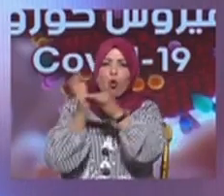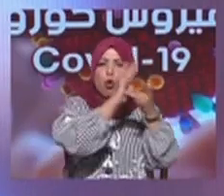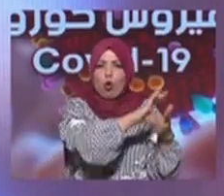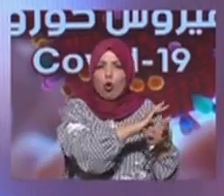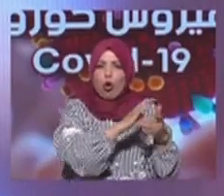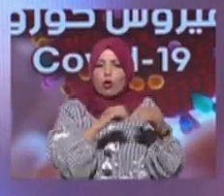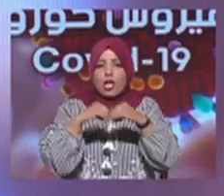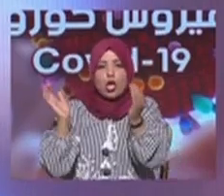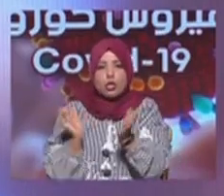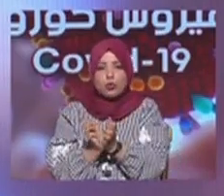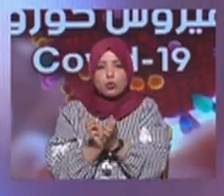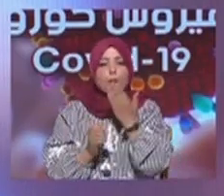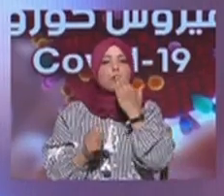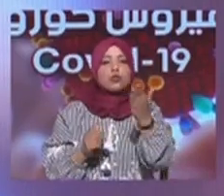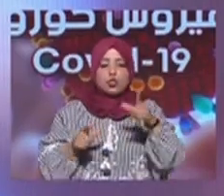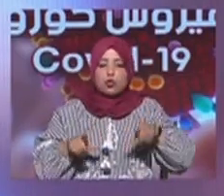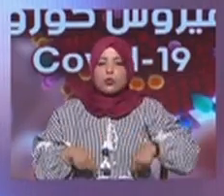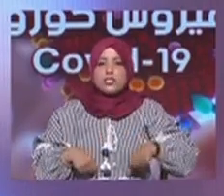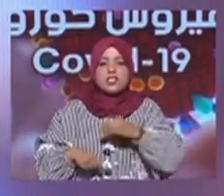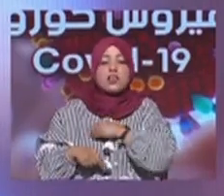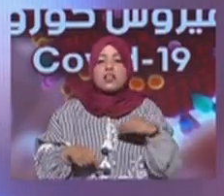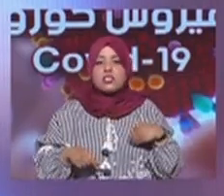وزارة الصحة وسيد الوزير والمدير